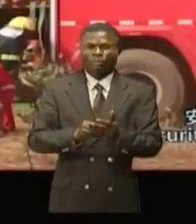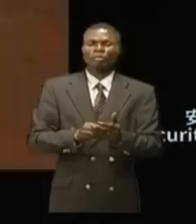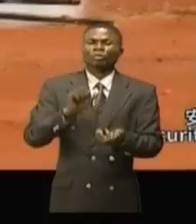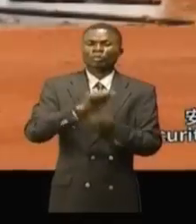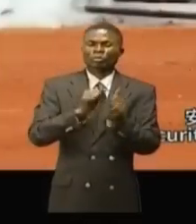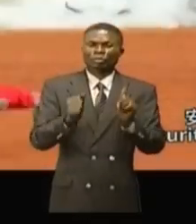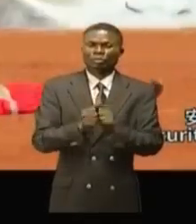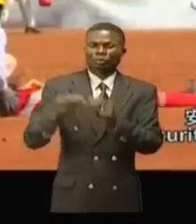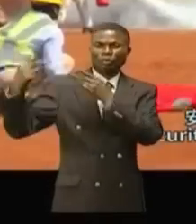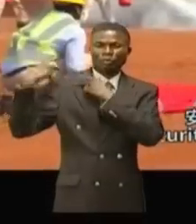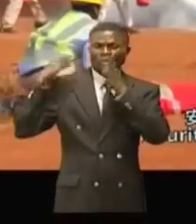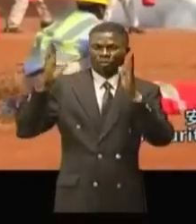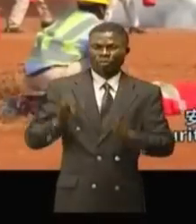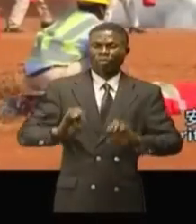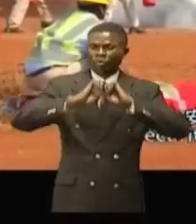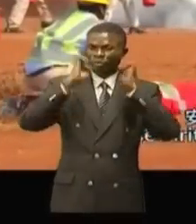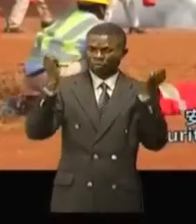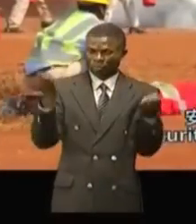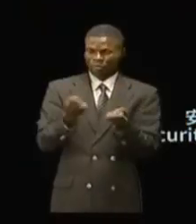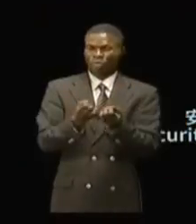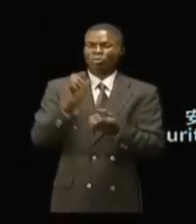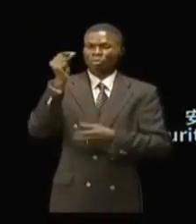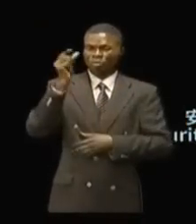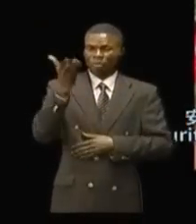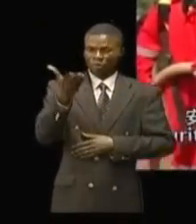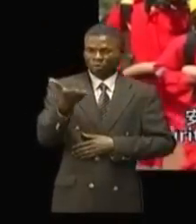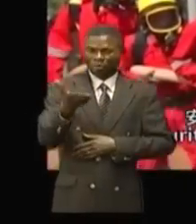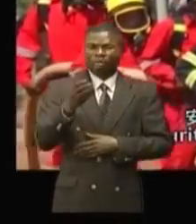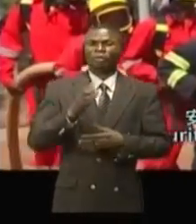des responsables de cette entreprise minière.